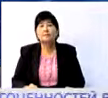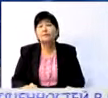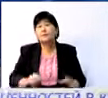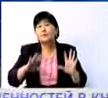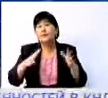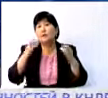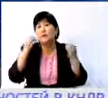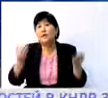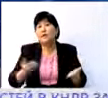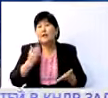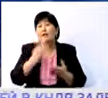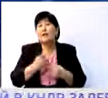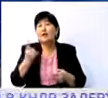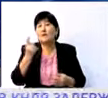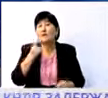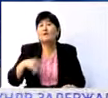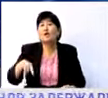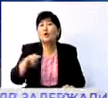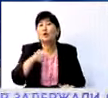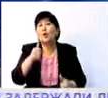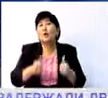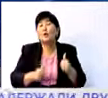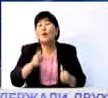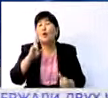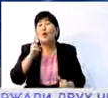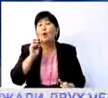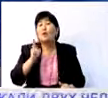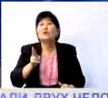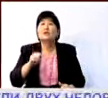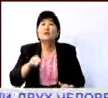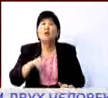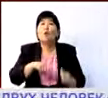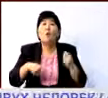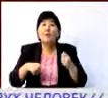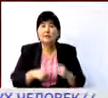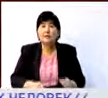Событием в культурной жизни стал первый республиканский конкурс «Коркыт-Кобыз».